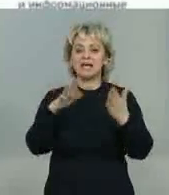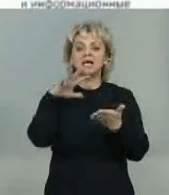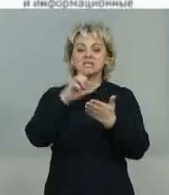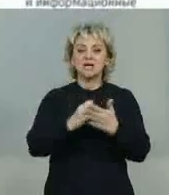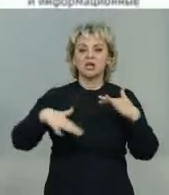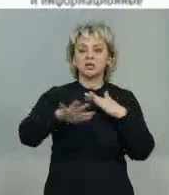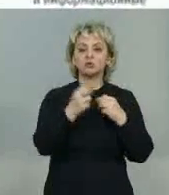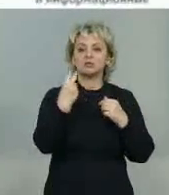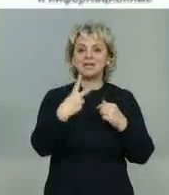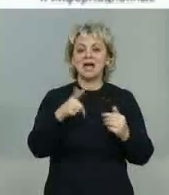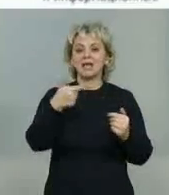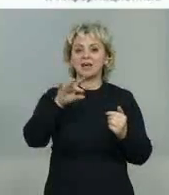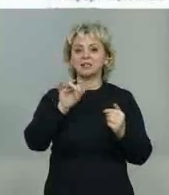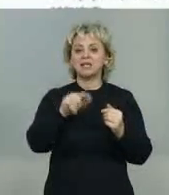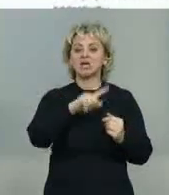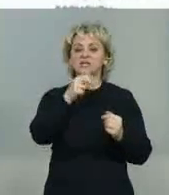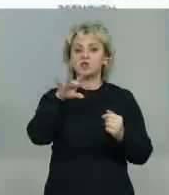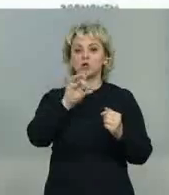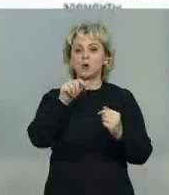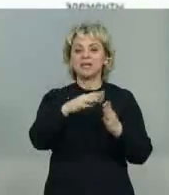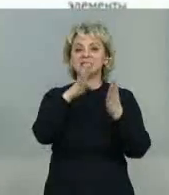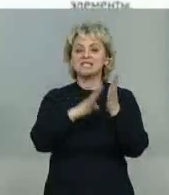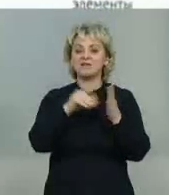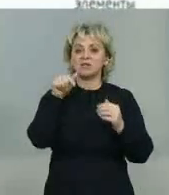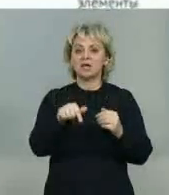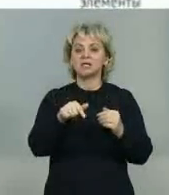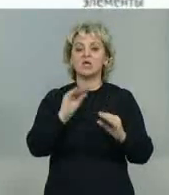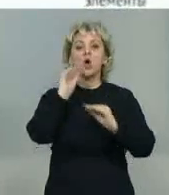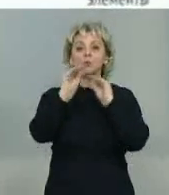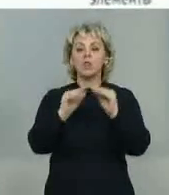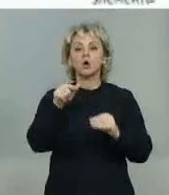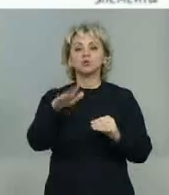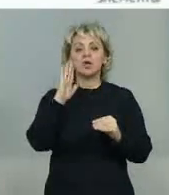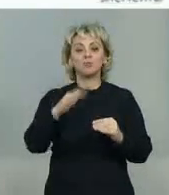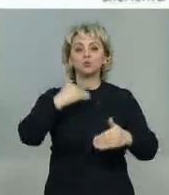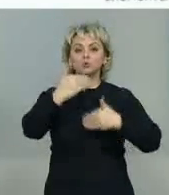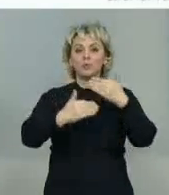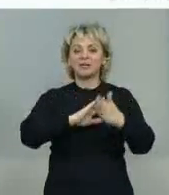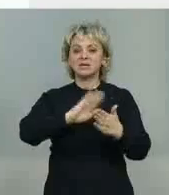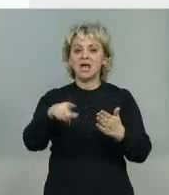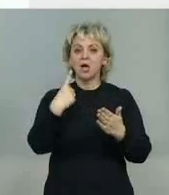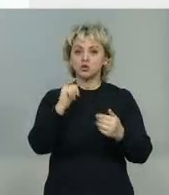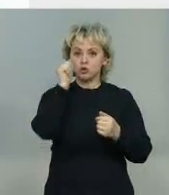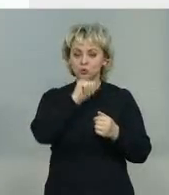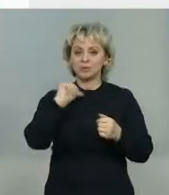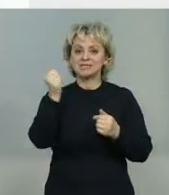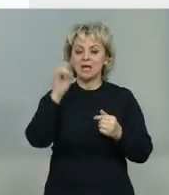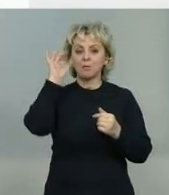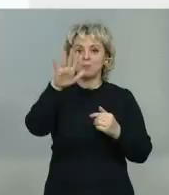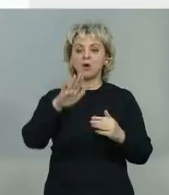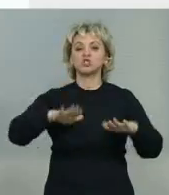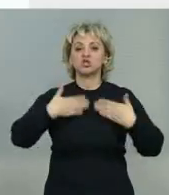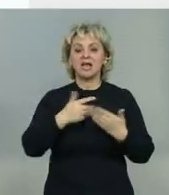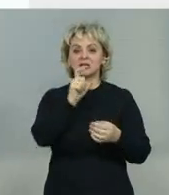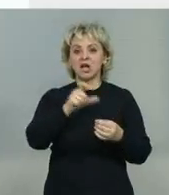занимает площадь 13 гектаров. Парк в Зернограде – 19. Благоустраивать их будут поэтапно не один год. Самые популярные